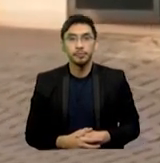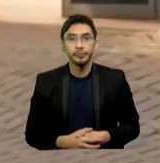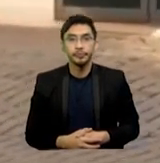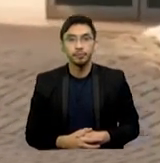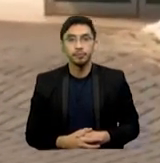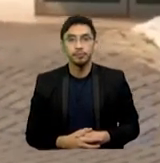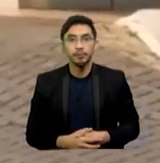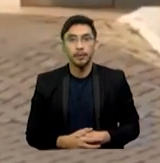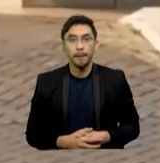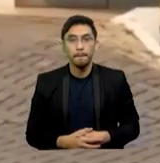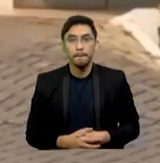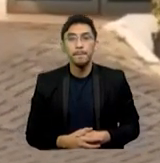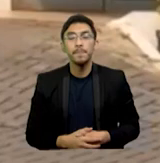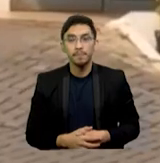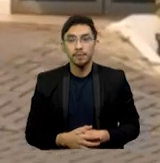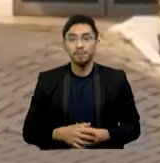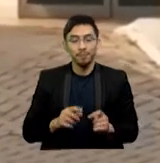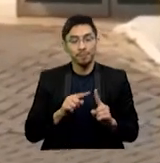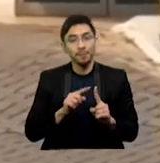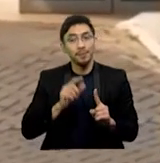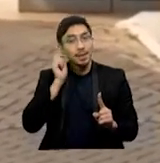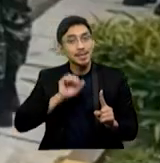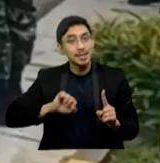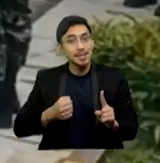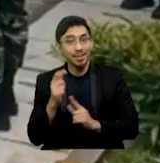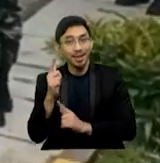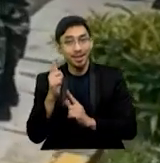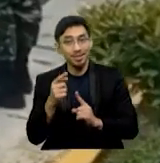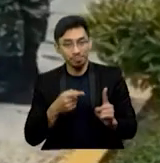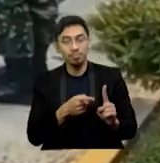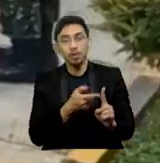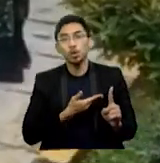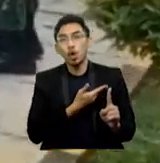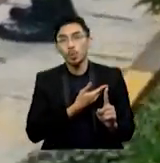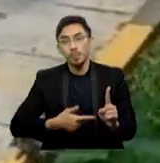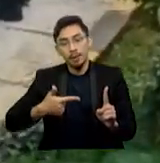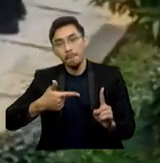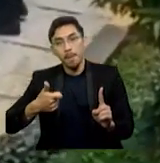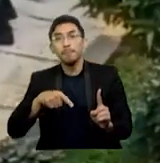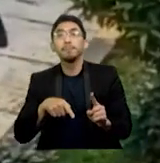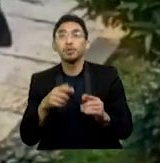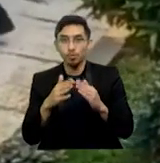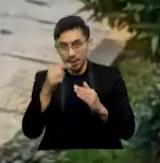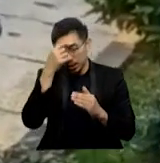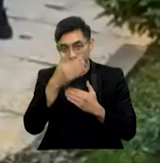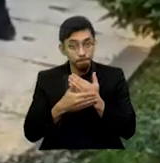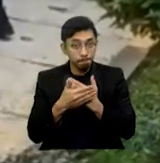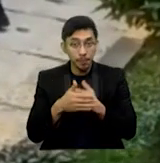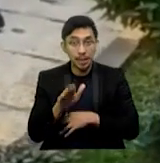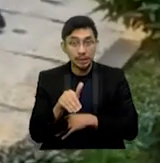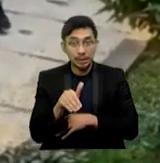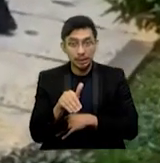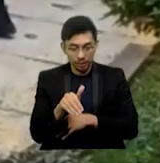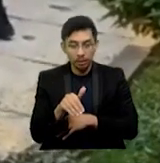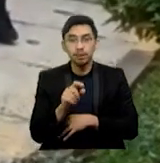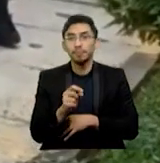RW istri anggota TNI yang menjadi korban penembakan orang tak dikenal masih dirawat di rumah sakit. Korban mengalami dua luka tembak.